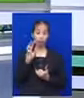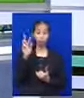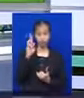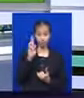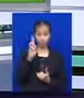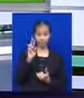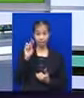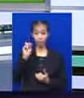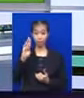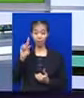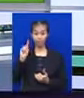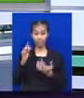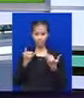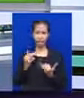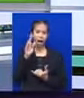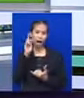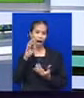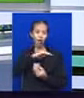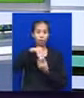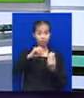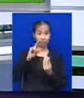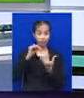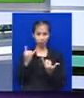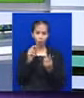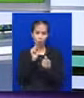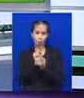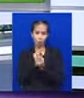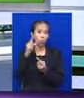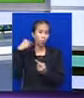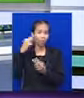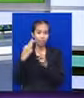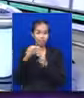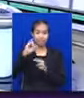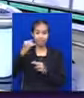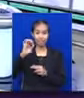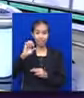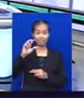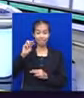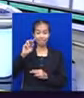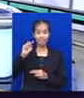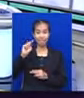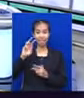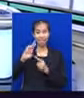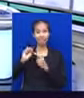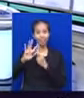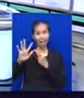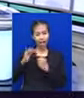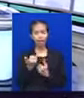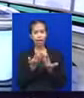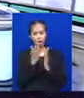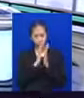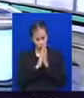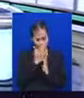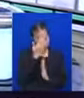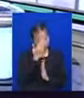BT ในช่วงของข่าวเที่ยงเศรษฐกิจนะครับวันนี้พบกับคุณจินตนาทิพยรัตน์กุลสวัสดีครับคุณจินตนาครับ สวัสดีท ั้งสองท่านค่ะ ใกล้เข้ามาแล้ว